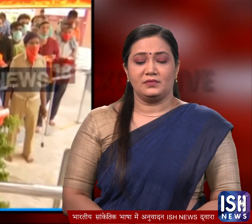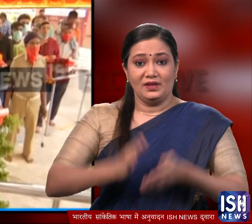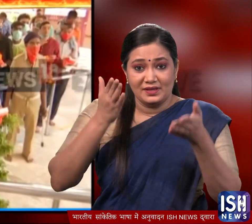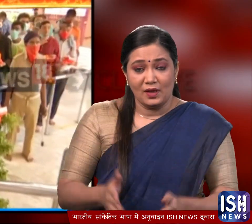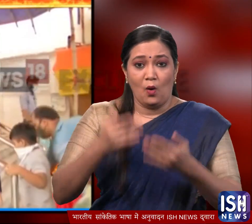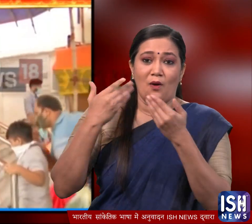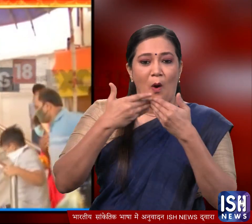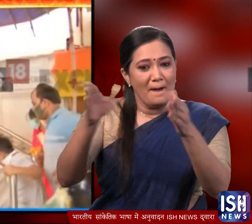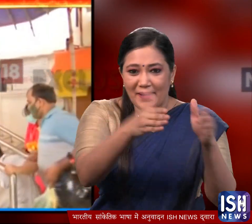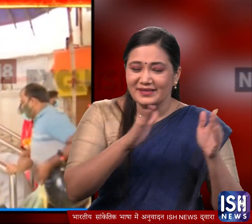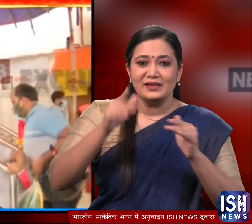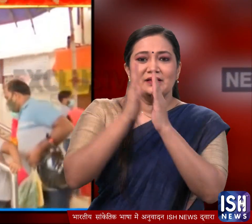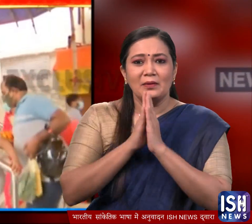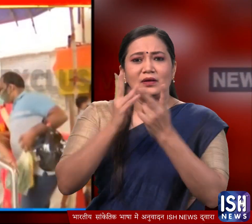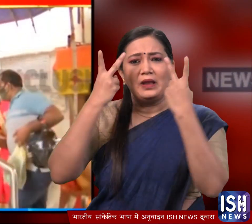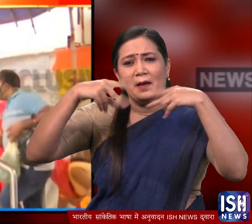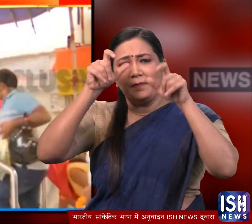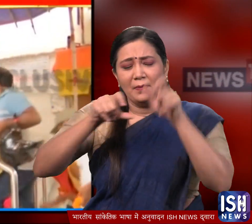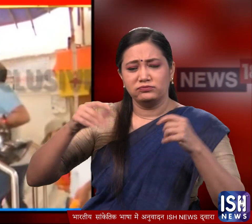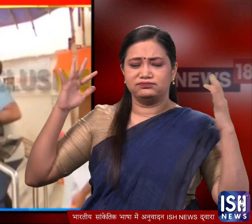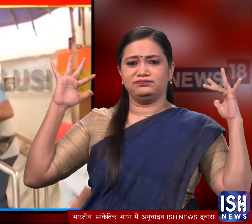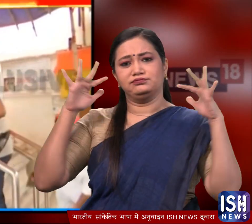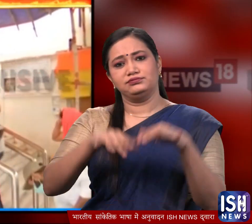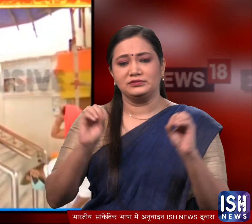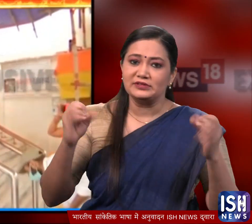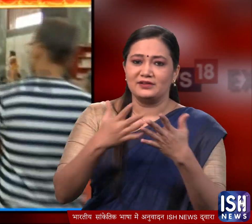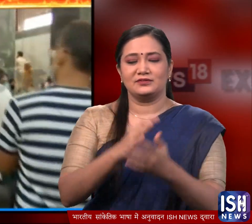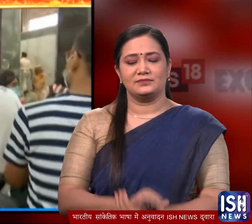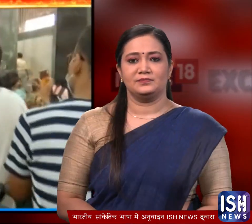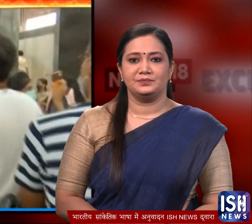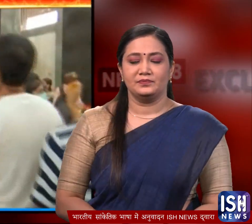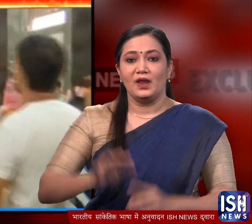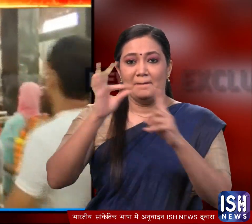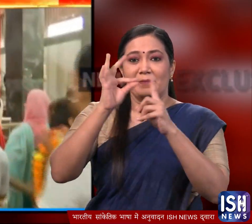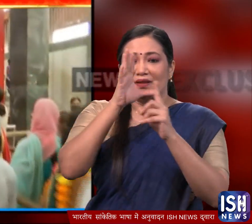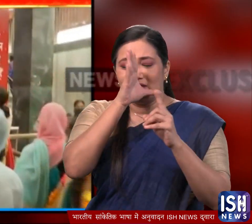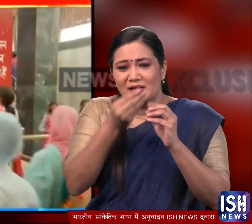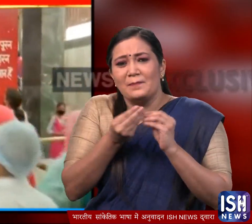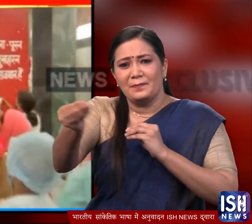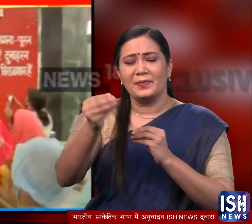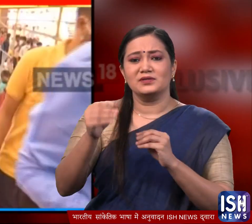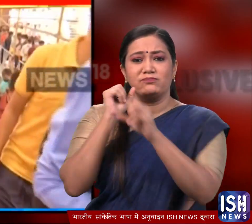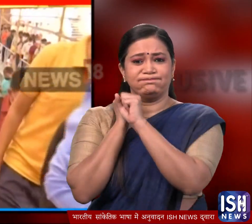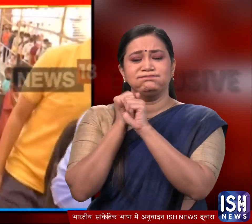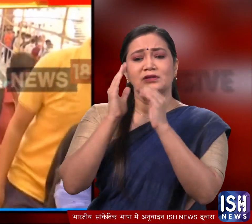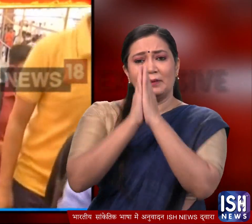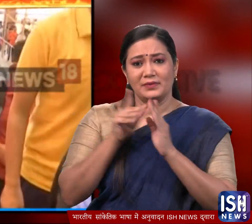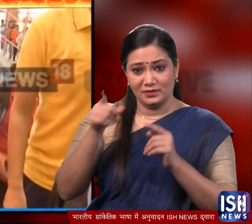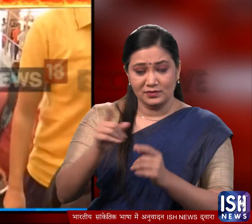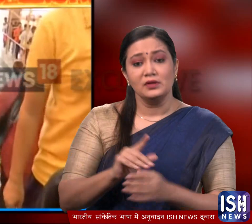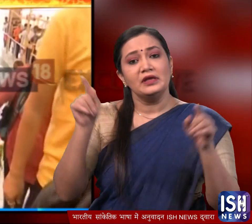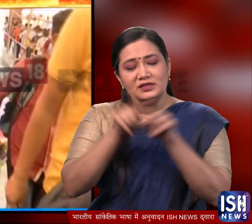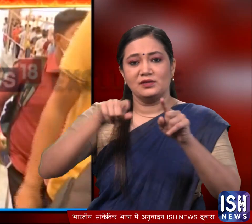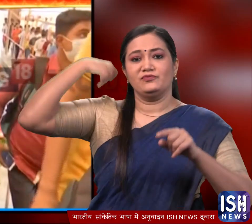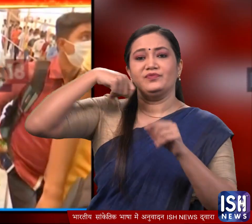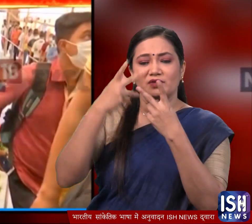ये रोक हटी, मंदिरों में भक्तों के पहुंचने का सिलसिला भी शुरू हो गया। पटना रेलवे स्टेशन के पास बने हनुमान मंदिर से सामने आई तस्वीरों